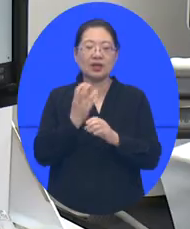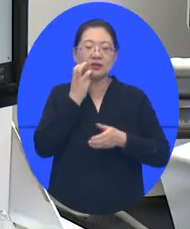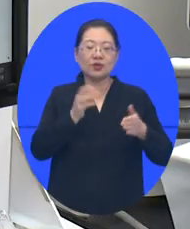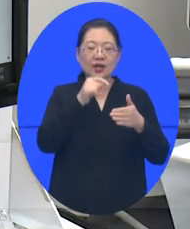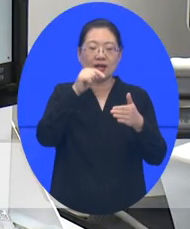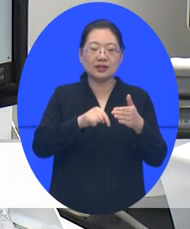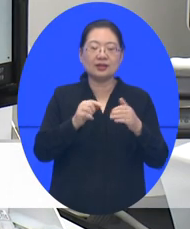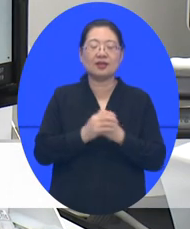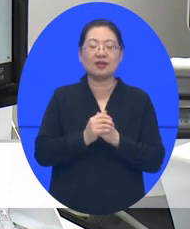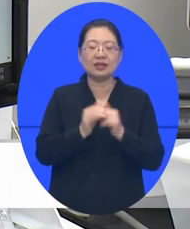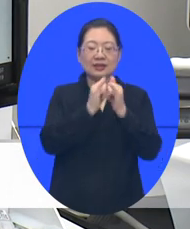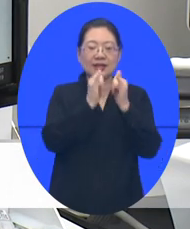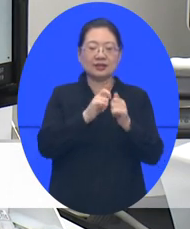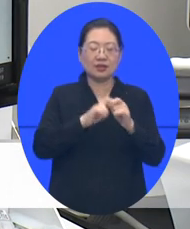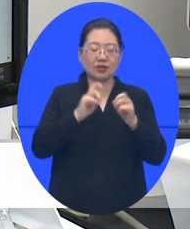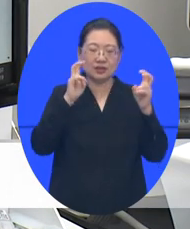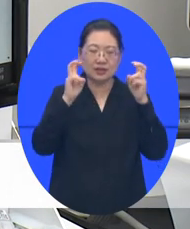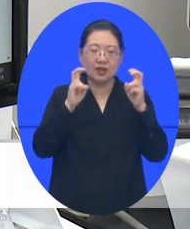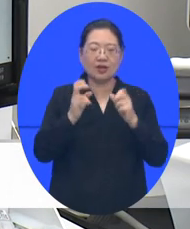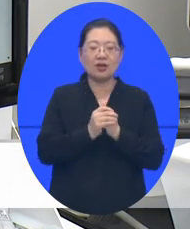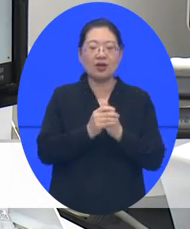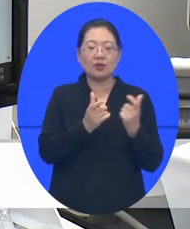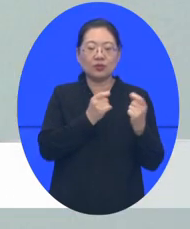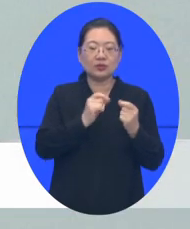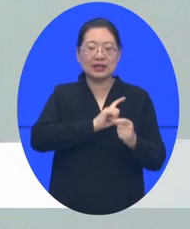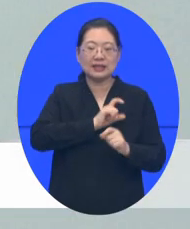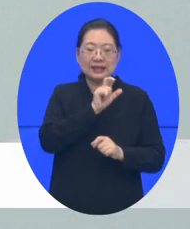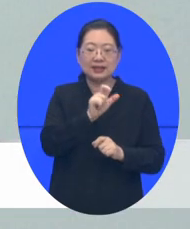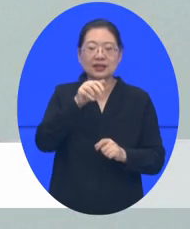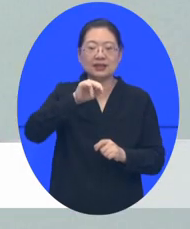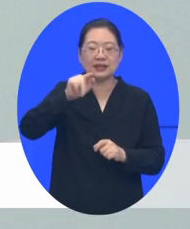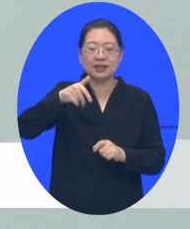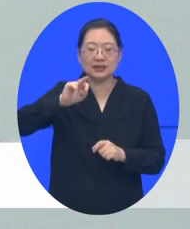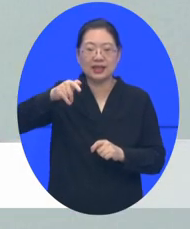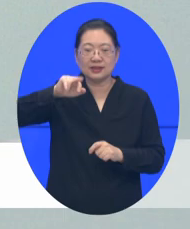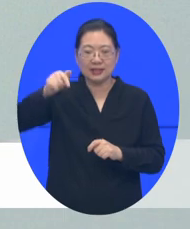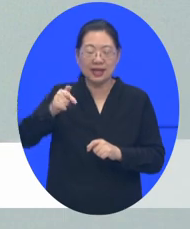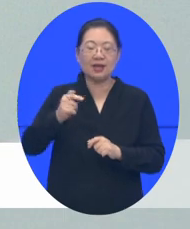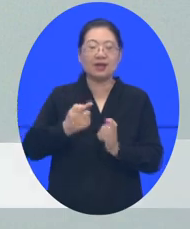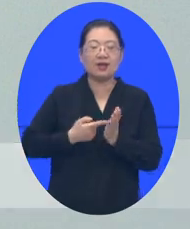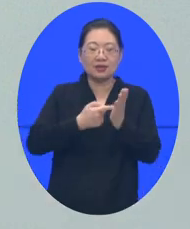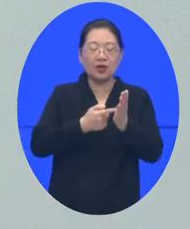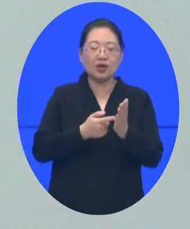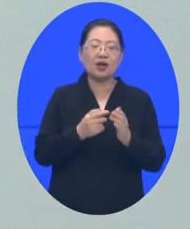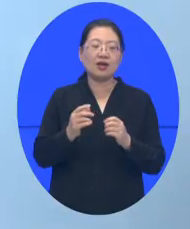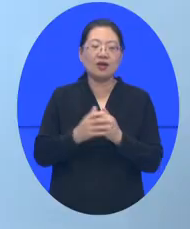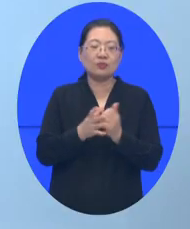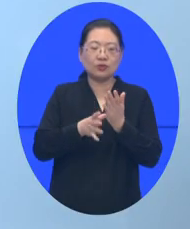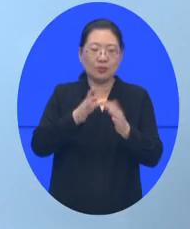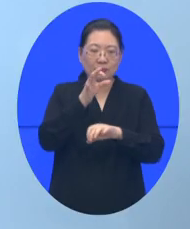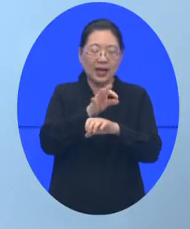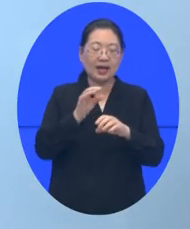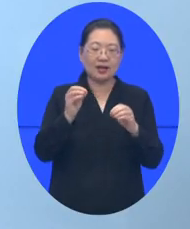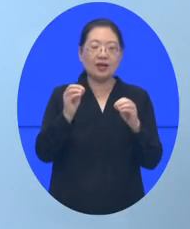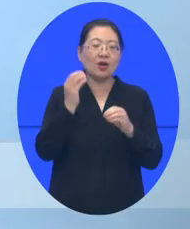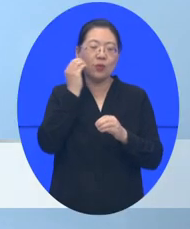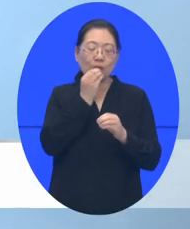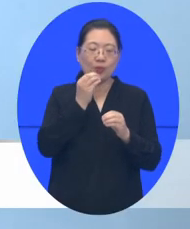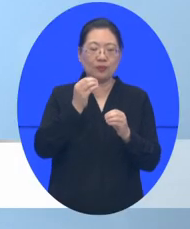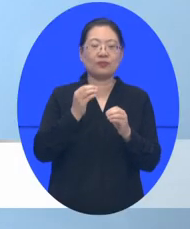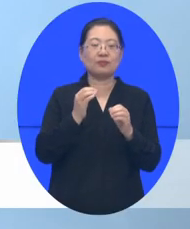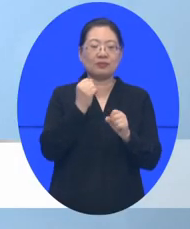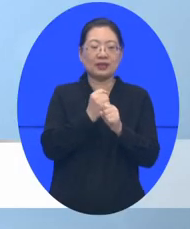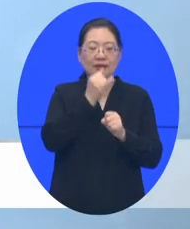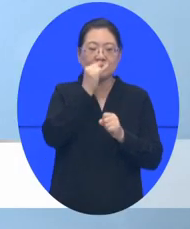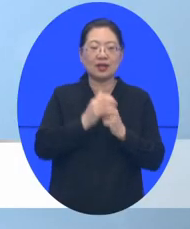있습니다. 경기도에선 도내 사회적 기업 제품 공동 브랜드인 착착착을 런칭하고 쇼핑몰을 운영 중입니다.